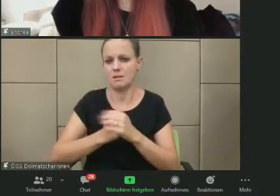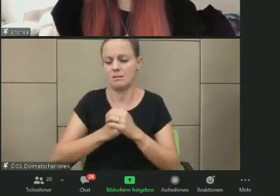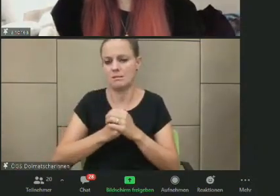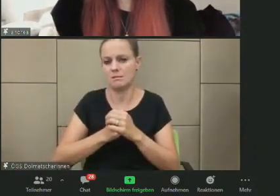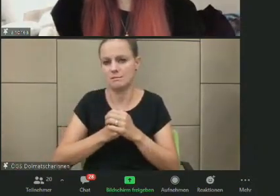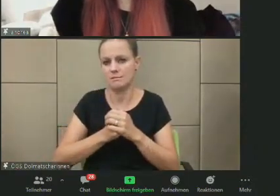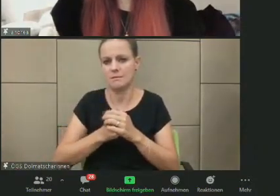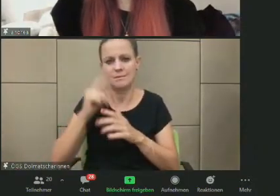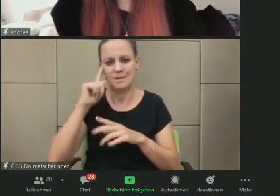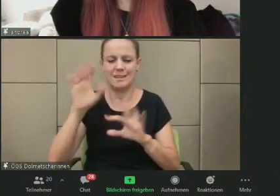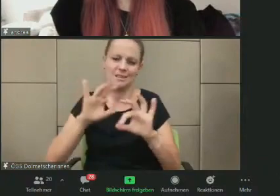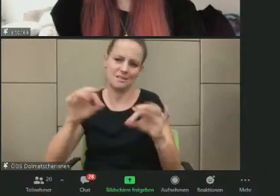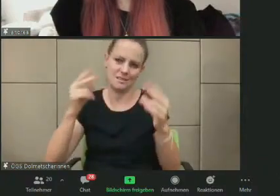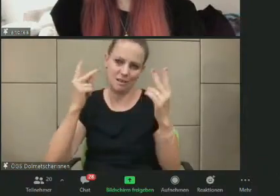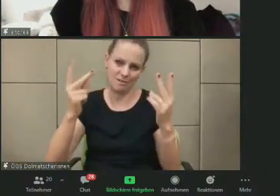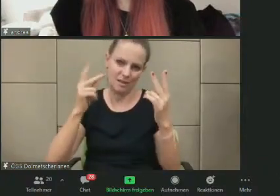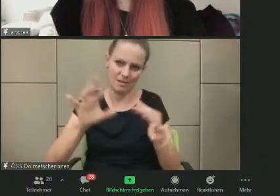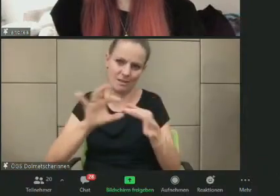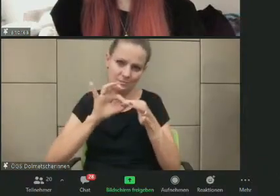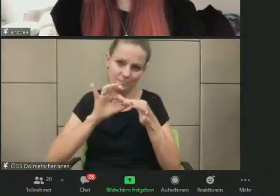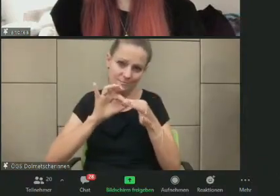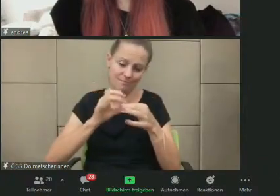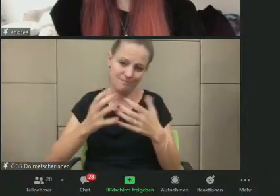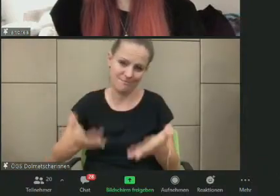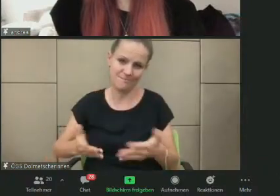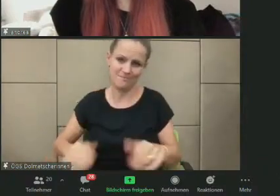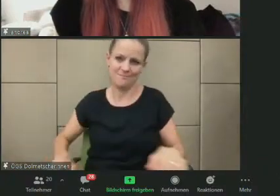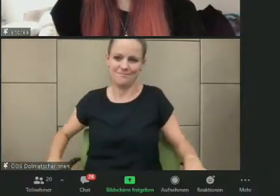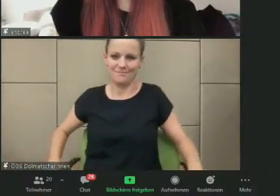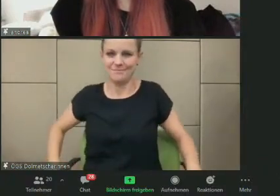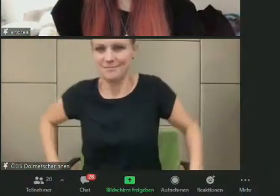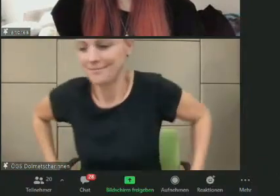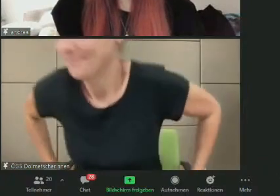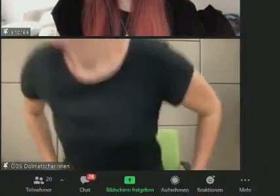das ist ja wichtig in dem Sinn.